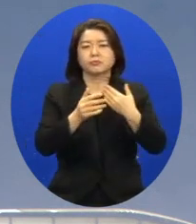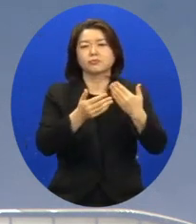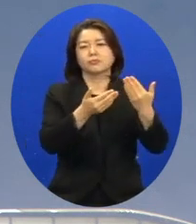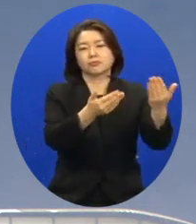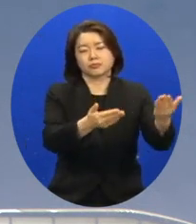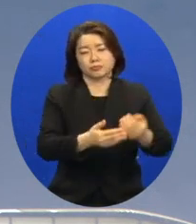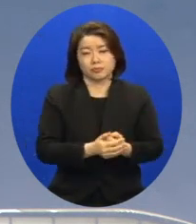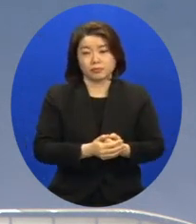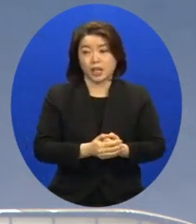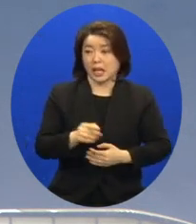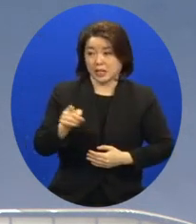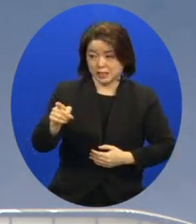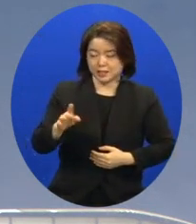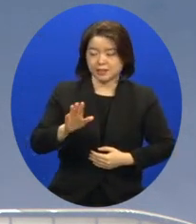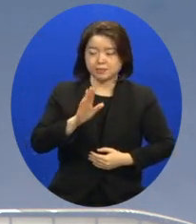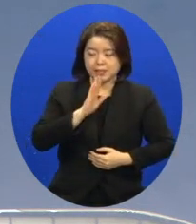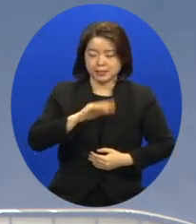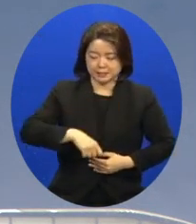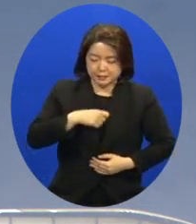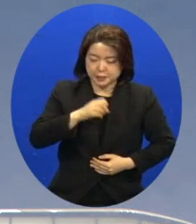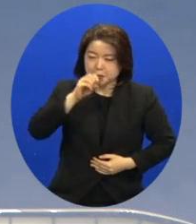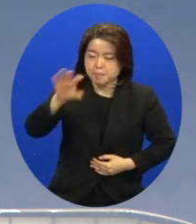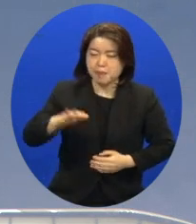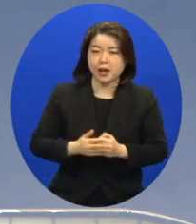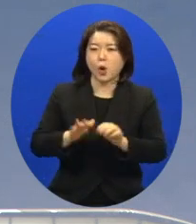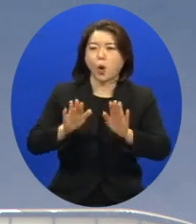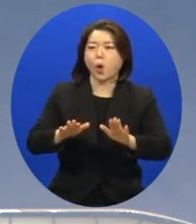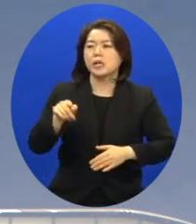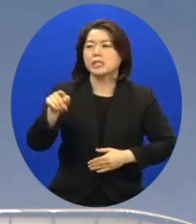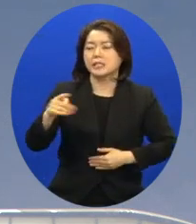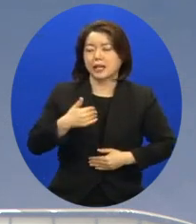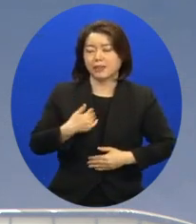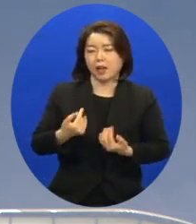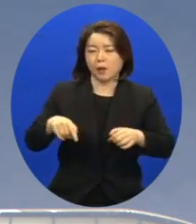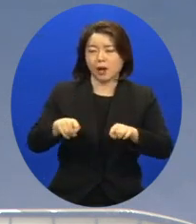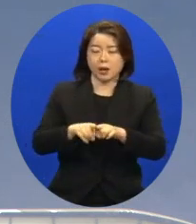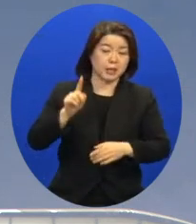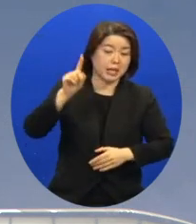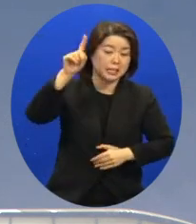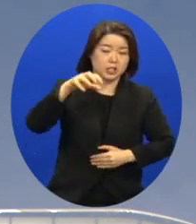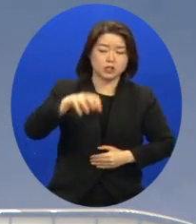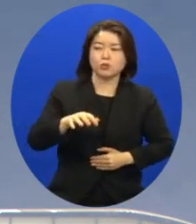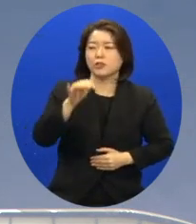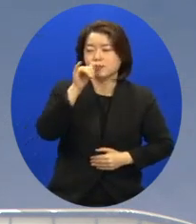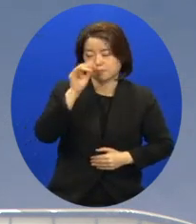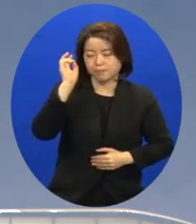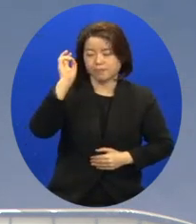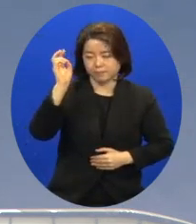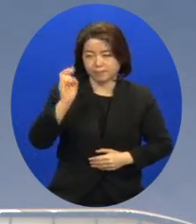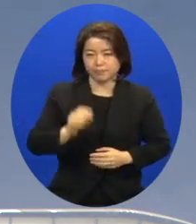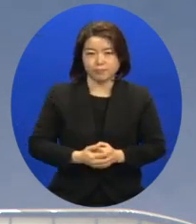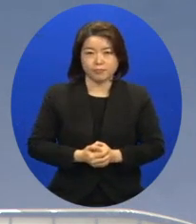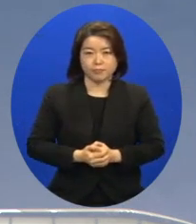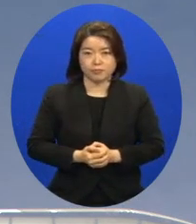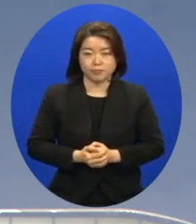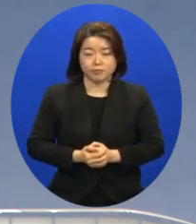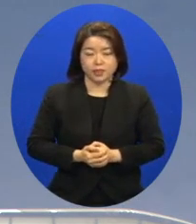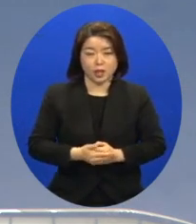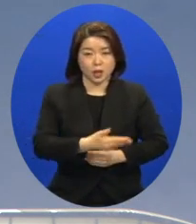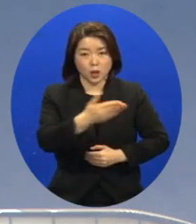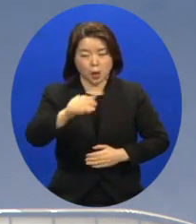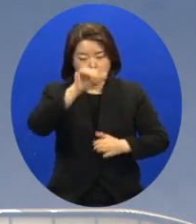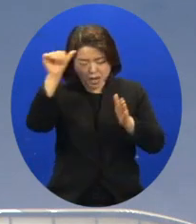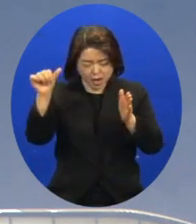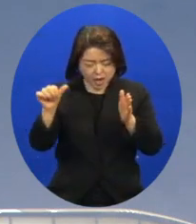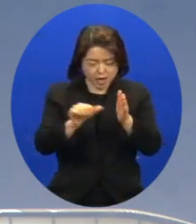내가 진실로 내게 이르노니 오늘 내가 나와 함께 낙원에 있으리라. 여러분, 평생